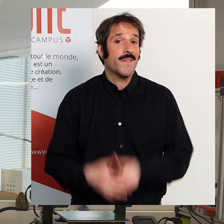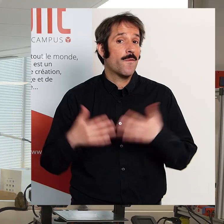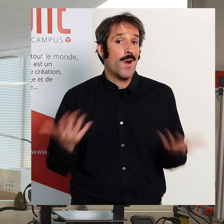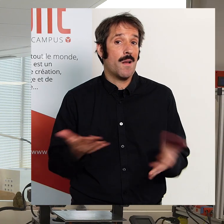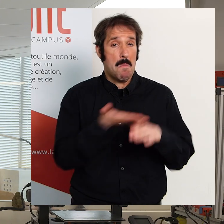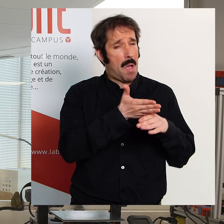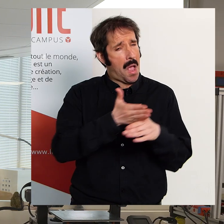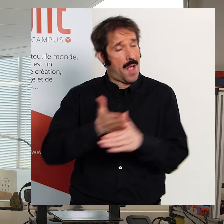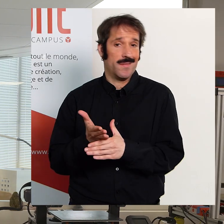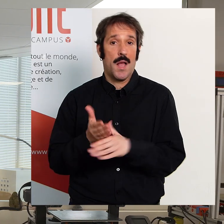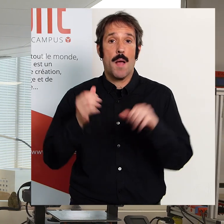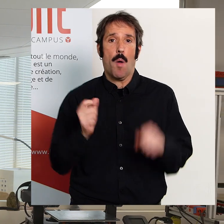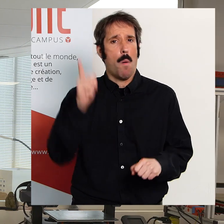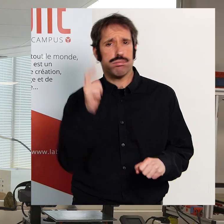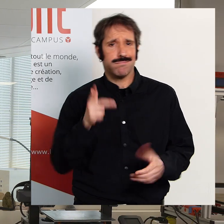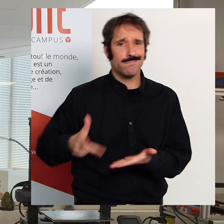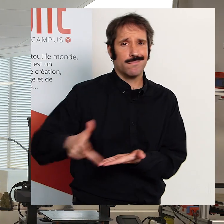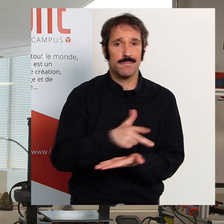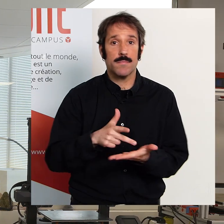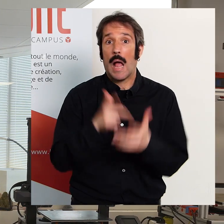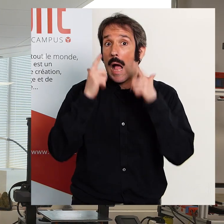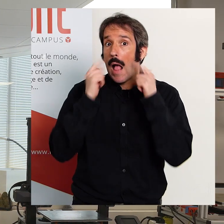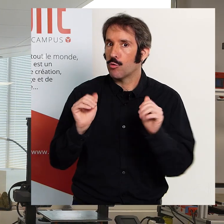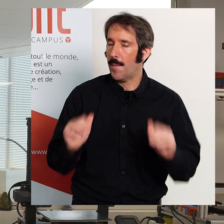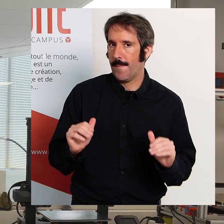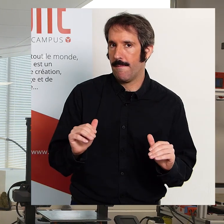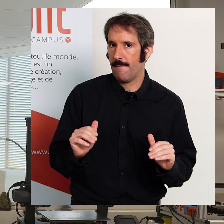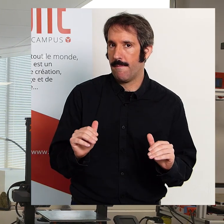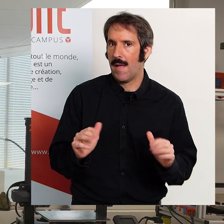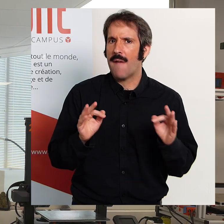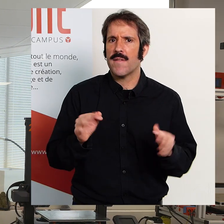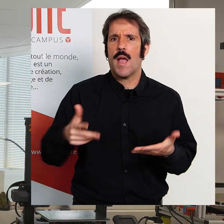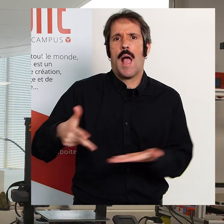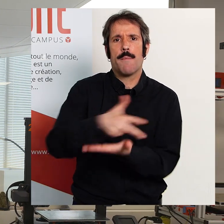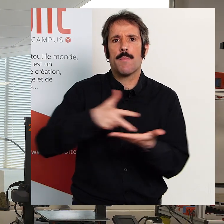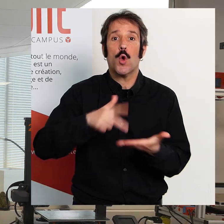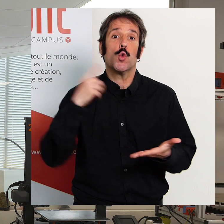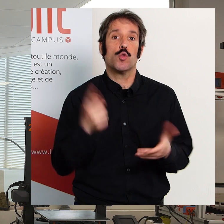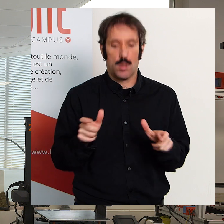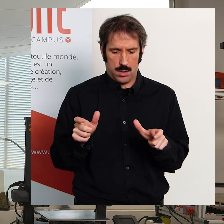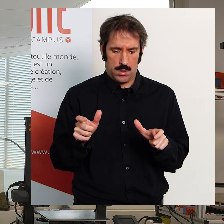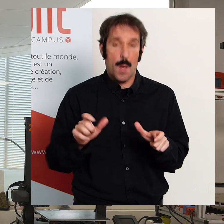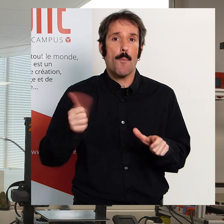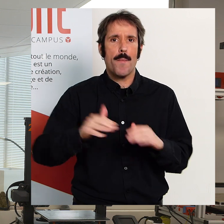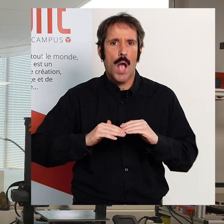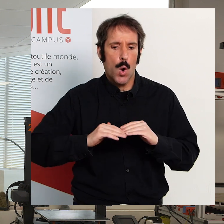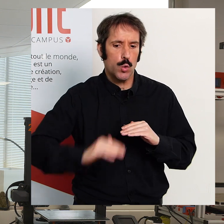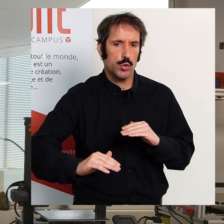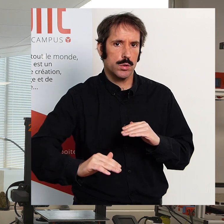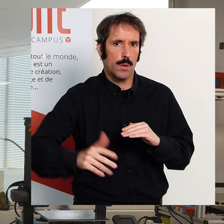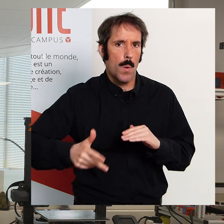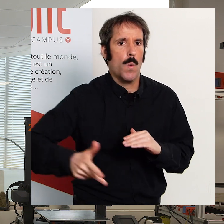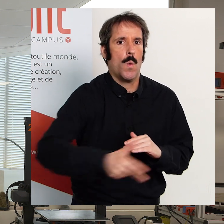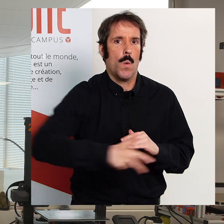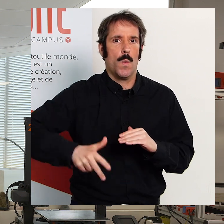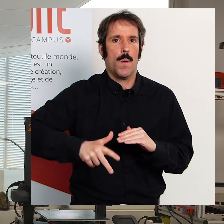Et voilà, tout est prêt, on va pouvoir lancer l'impression. Attention tout de même, sur les imprimantes 3D, il faudra toujours surveiller la première couche de